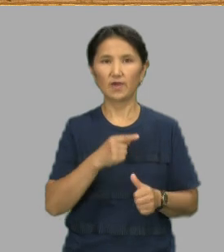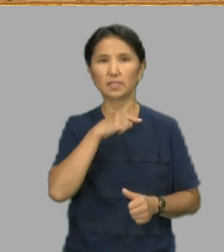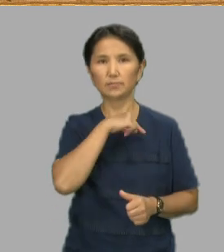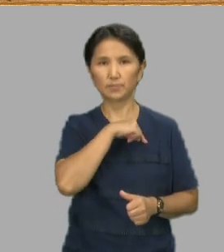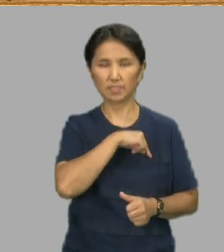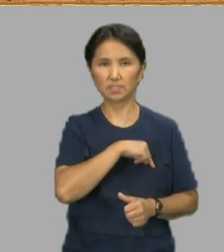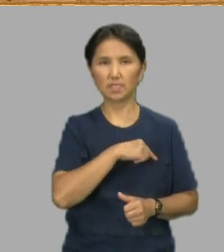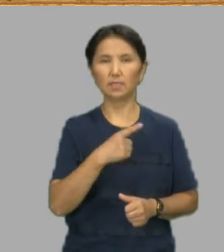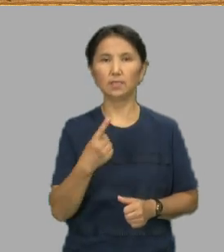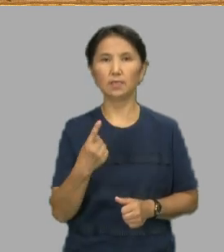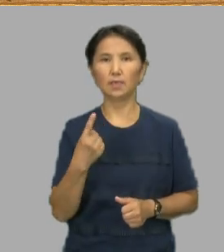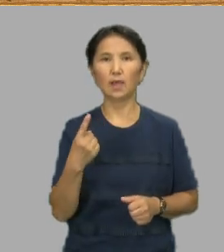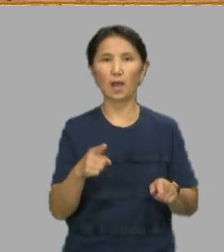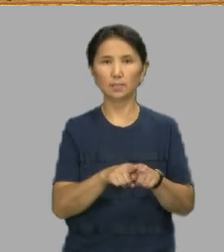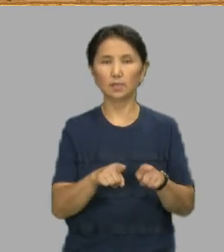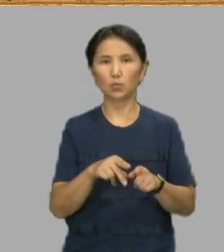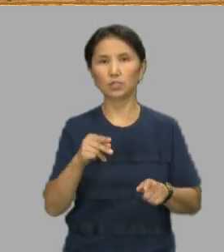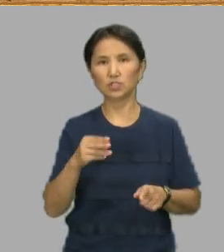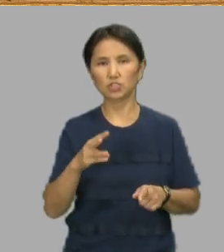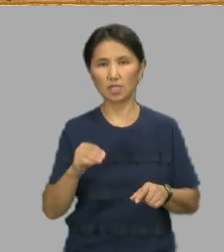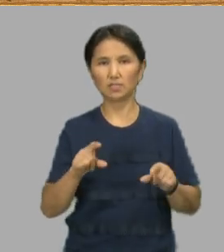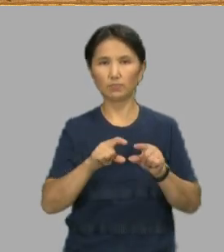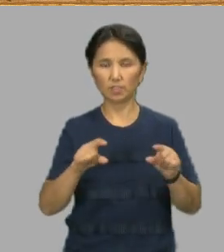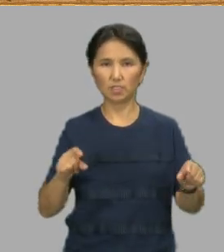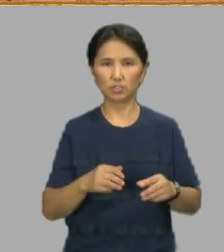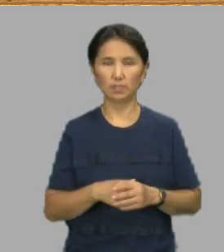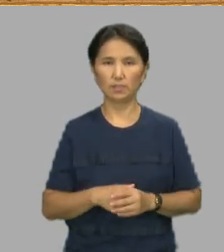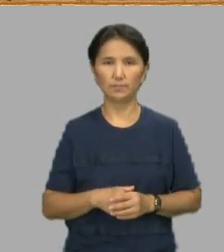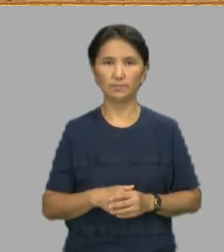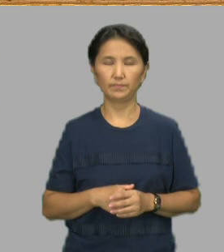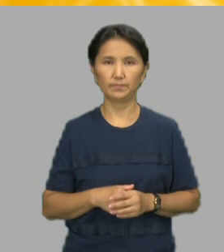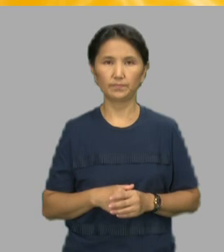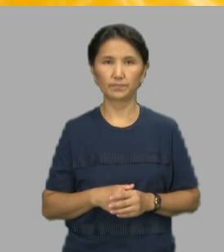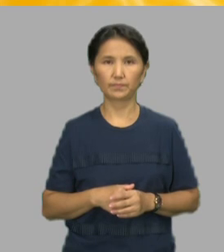Назвать признаки однородных членов предложения.